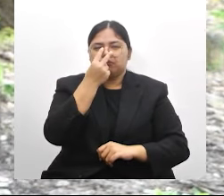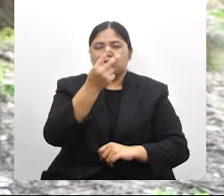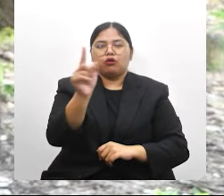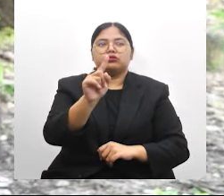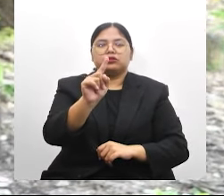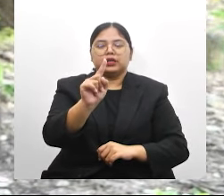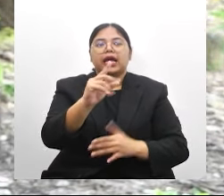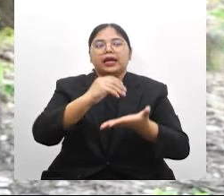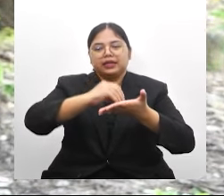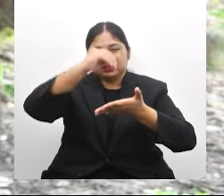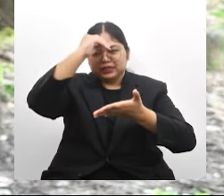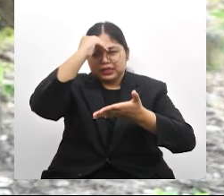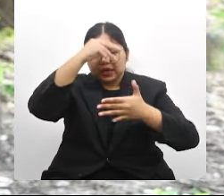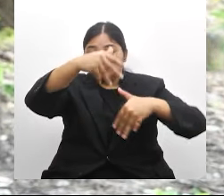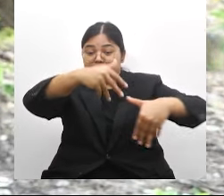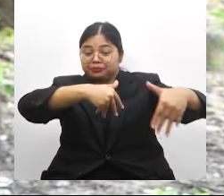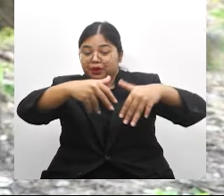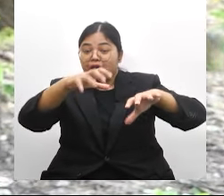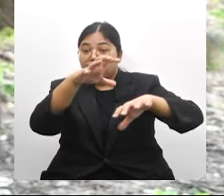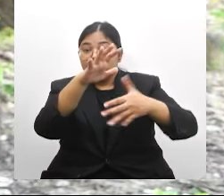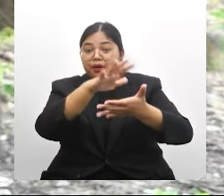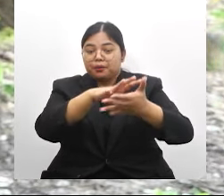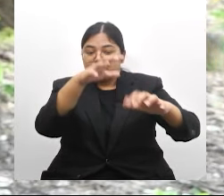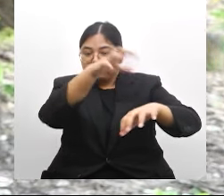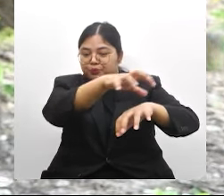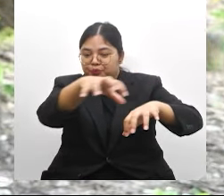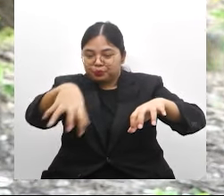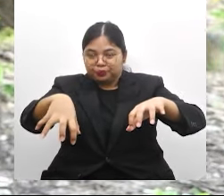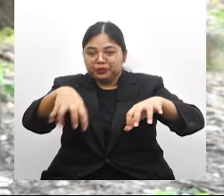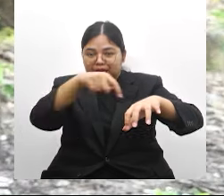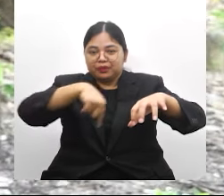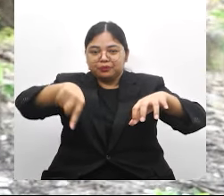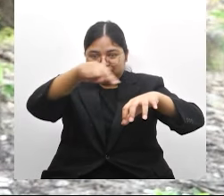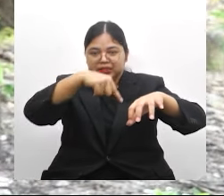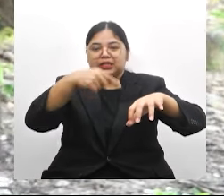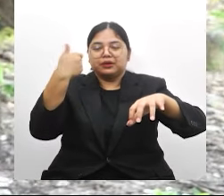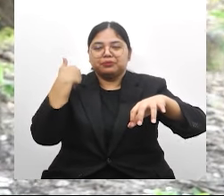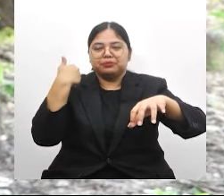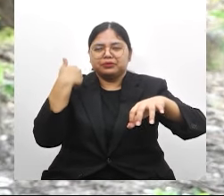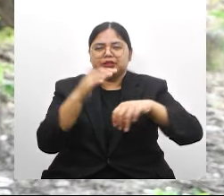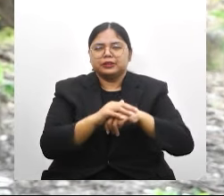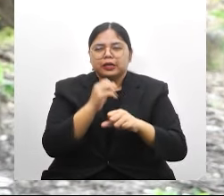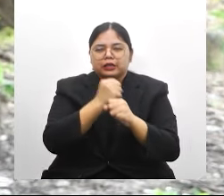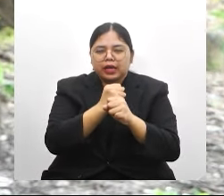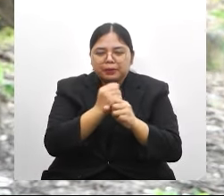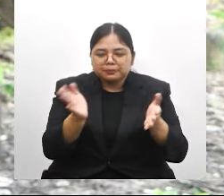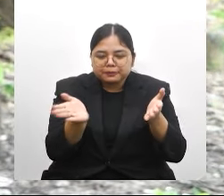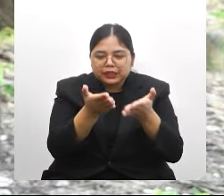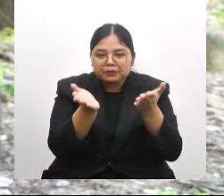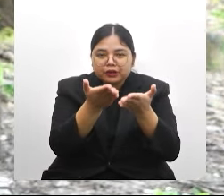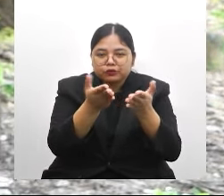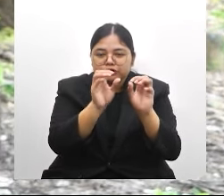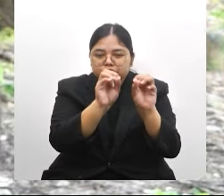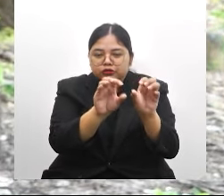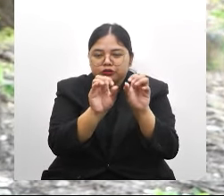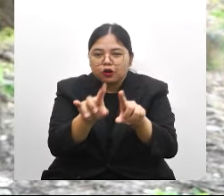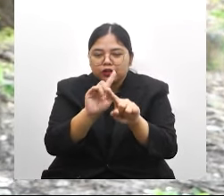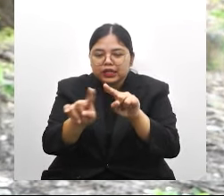การศึกษาในพื้นที่เอ่อของโรงเรียนซึ่งจะเอ่อะสร้างแลก็ผลิตบุคลากรที่